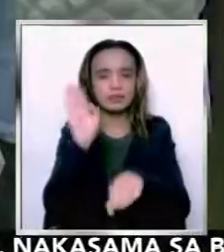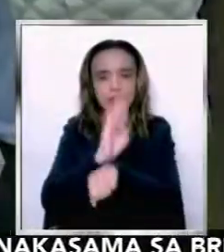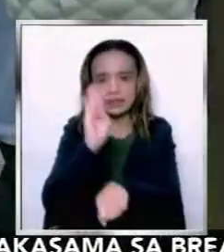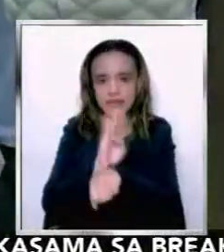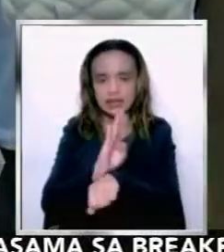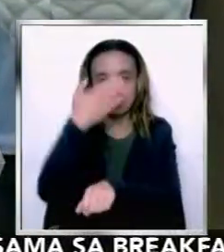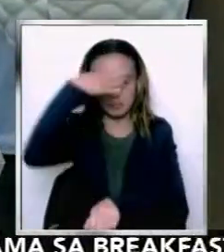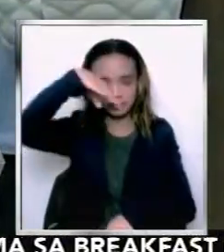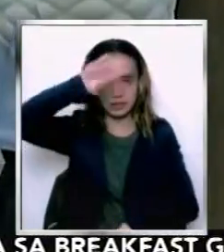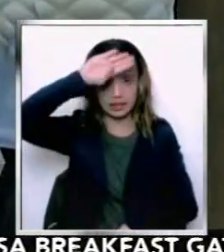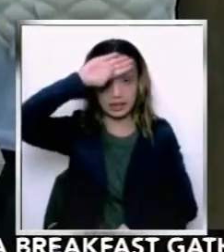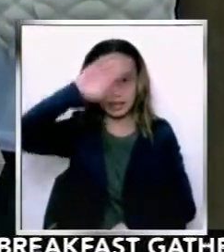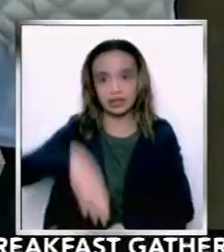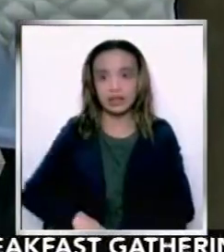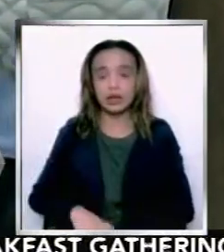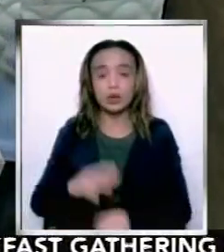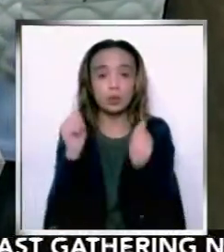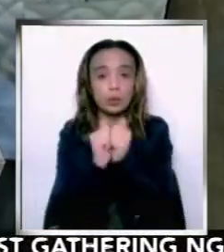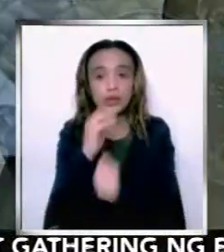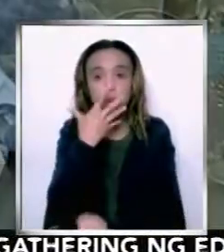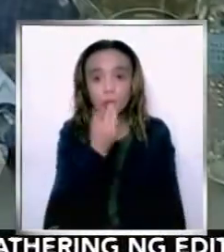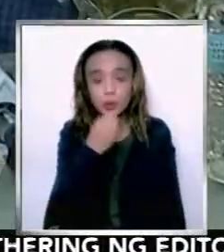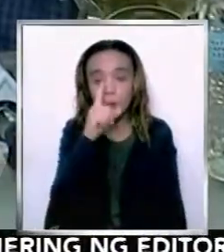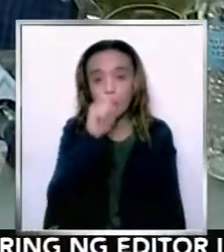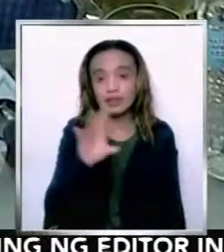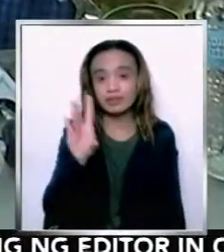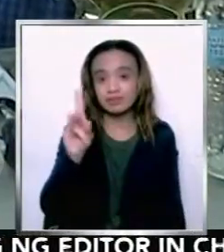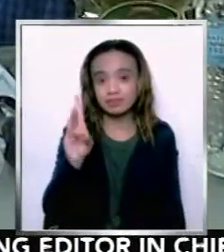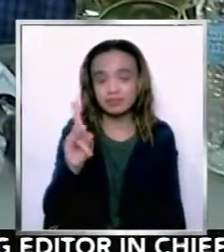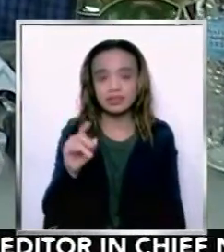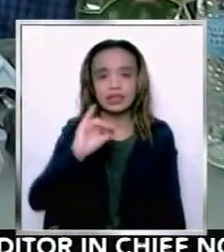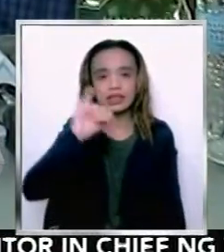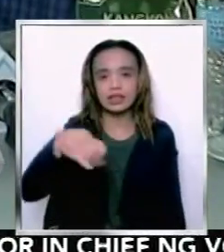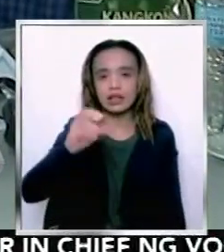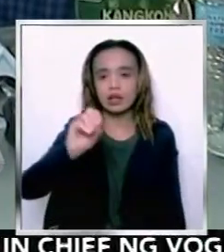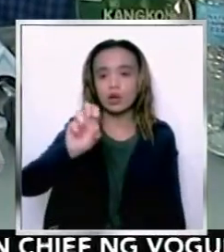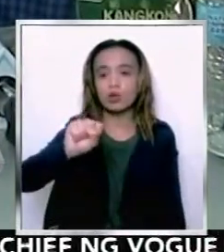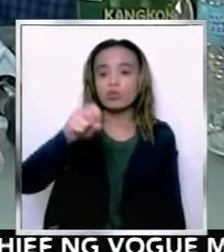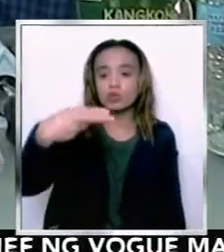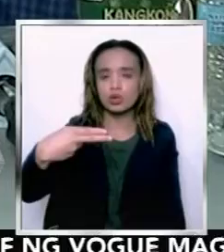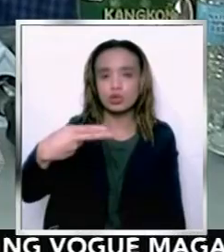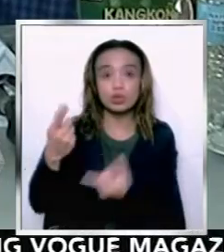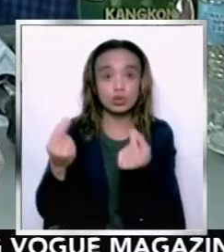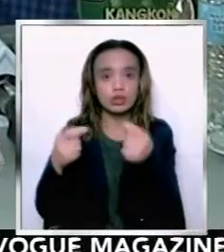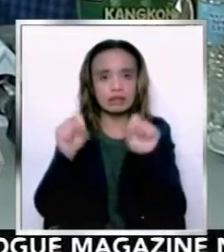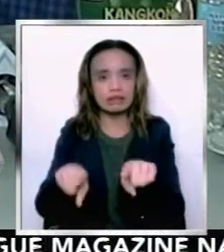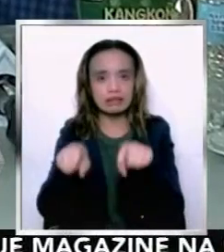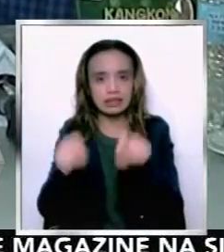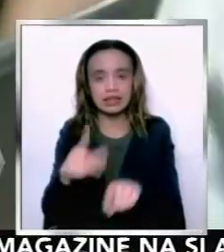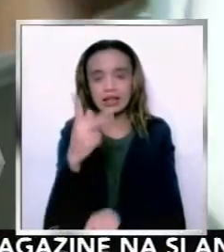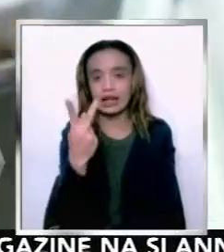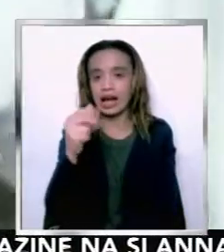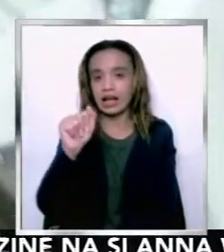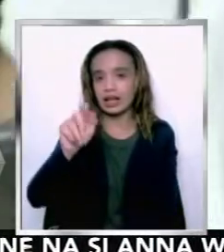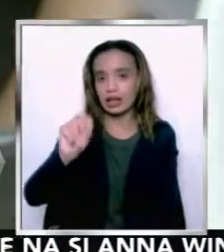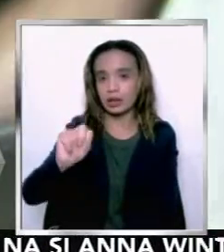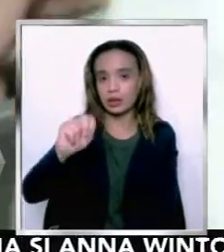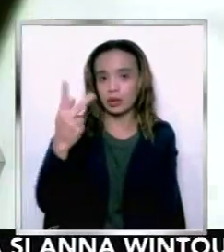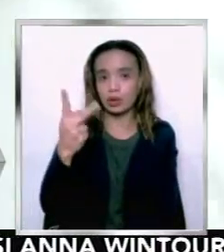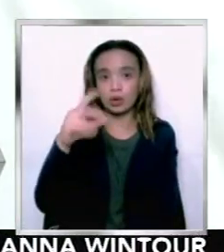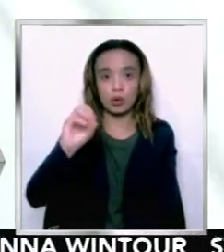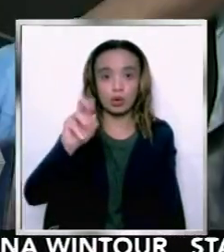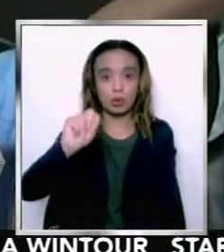Kasama riyan ang 17 anyos na negosyanteng si Josh Mojica na nagbebenta ng kangkong chips at inorderan ni Lacson